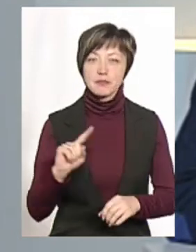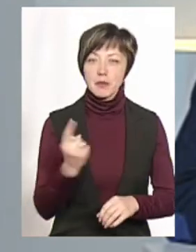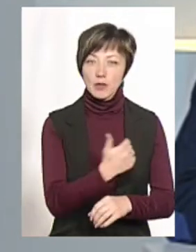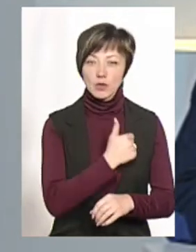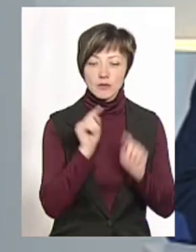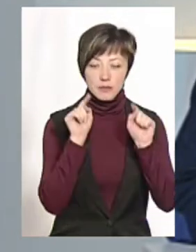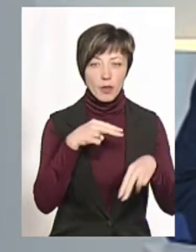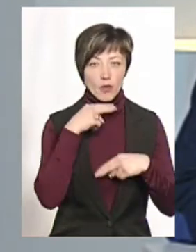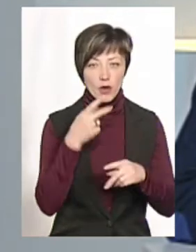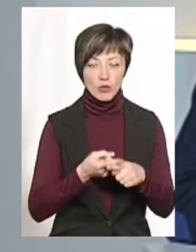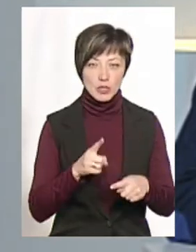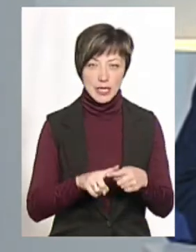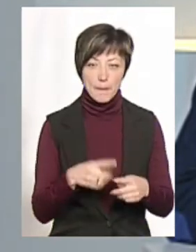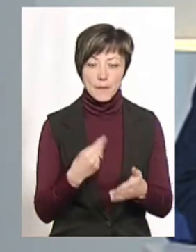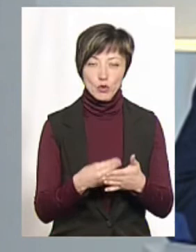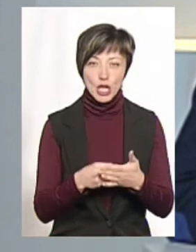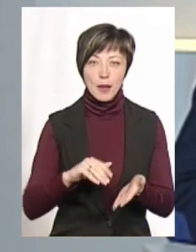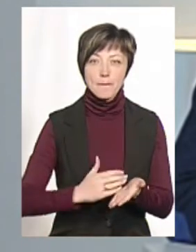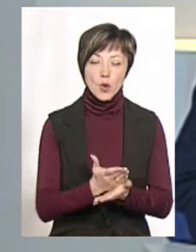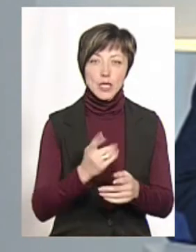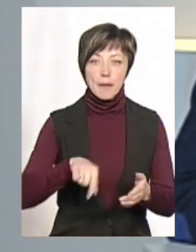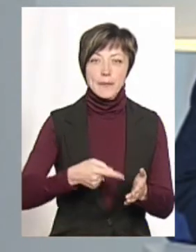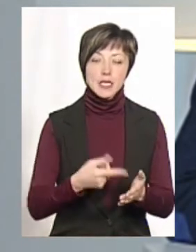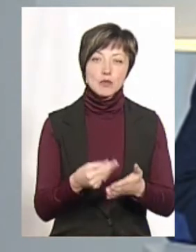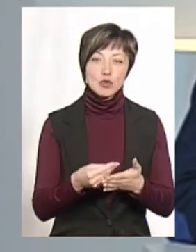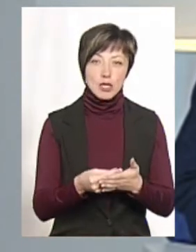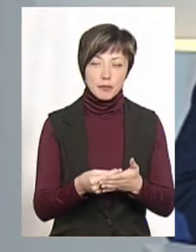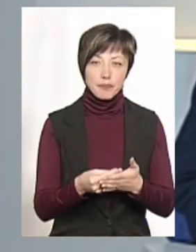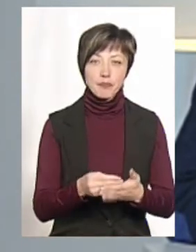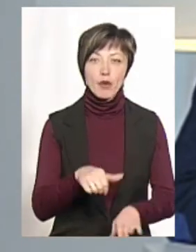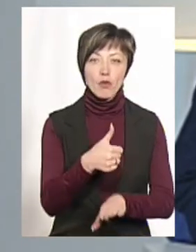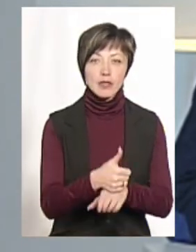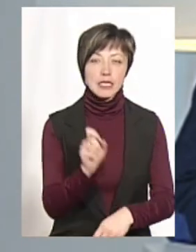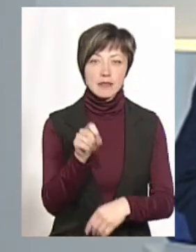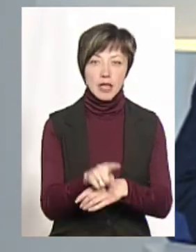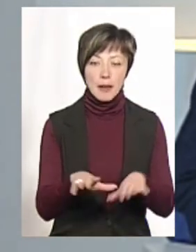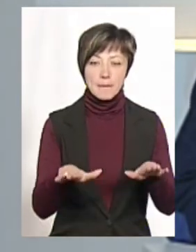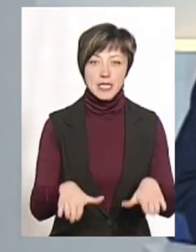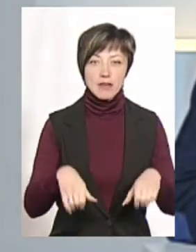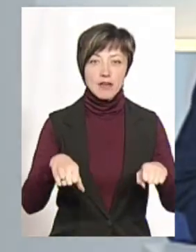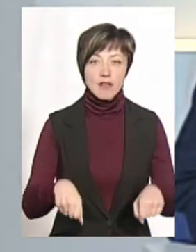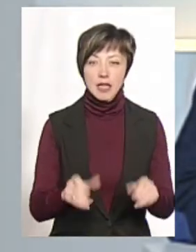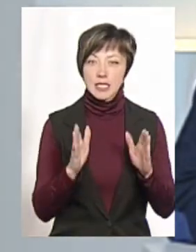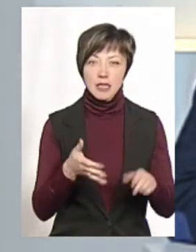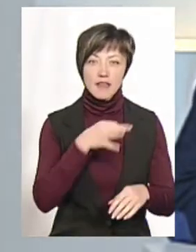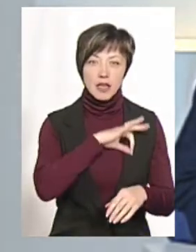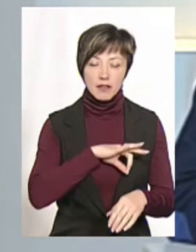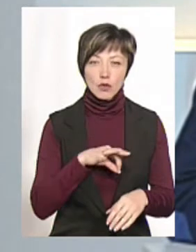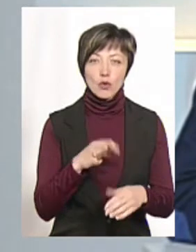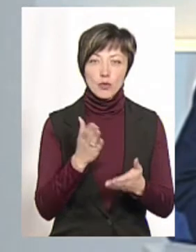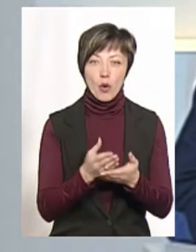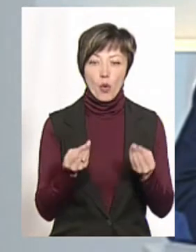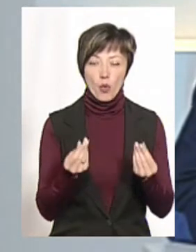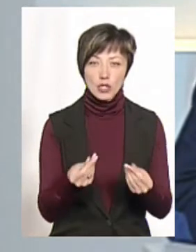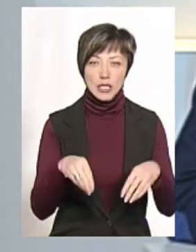на що би я хотів звернути увагу, це бюджетна політика, це міський бюджет. Головне завдання місцевої влади не тільки ефективно